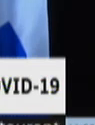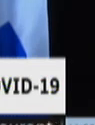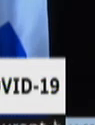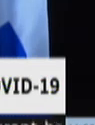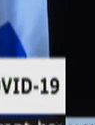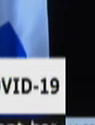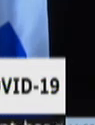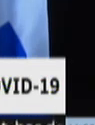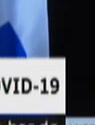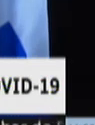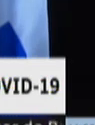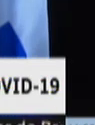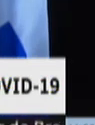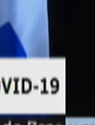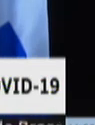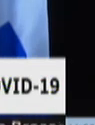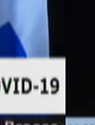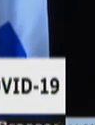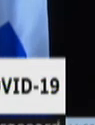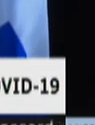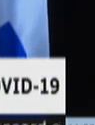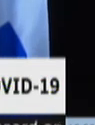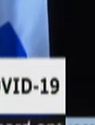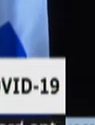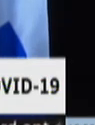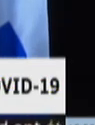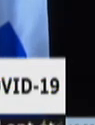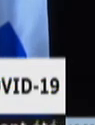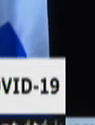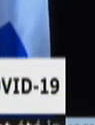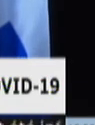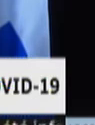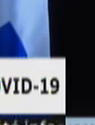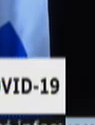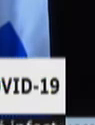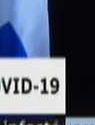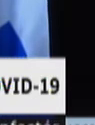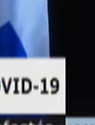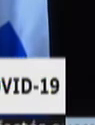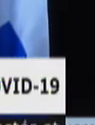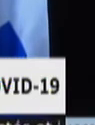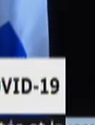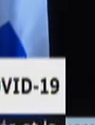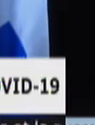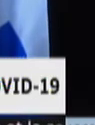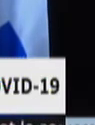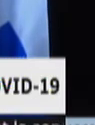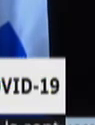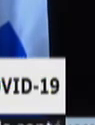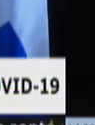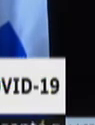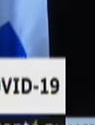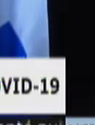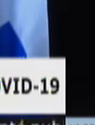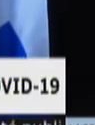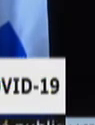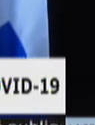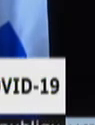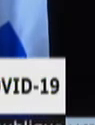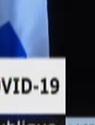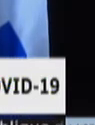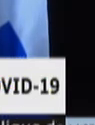la responsabilité de faire respecter les consignes de la santé publique. J'ai demandé au cours du week-end à